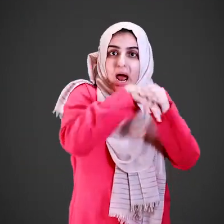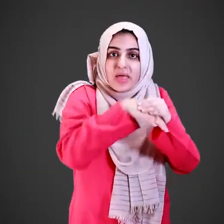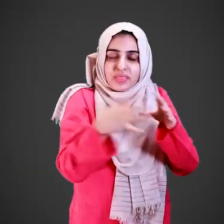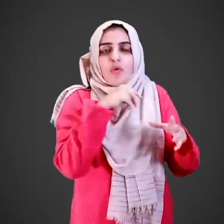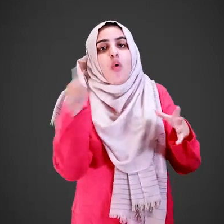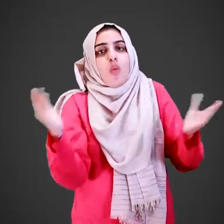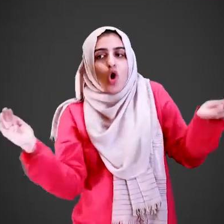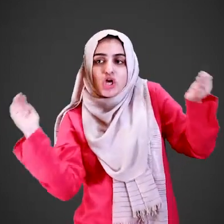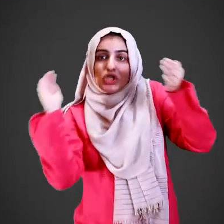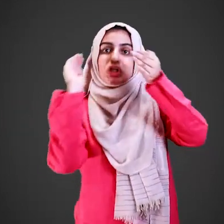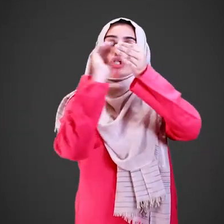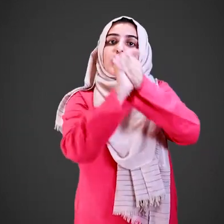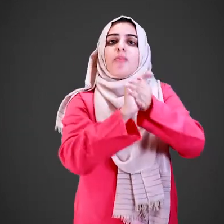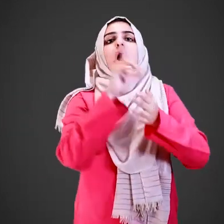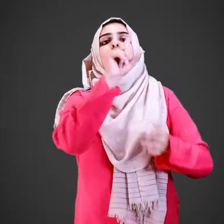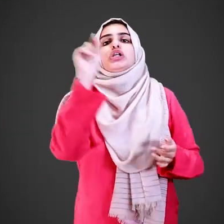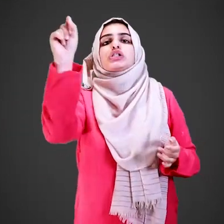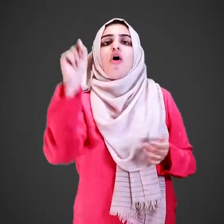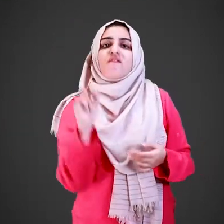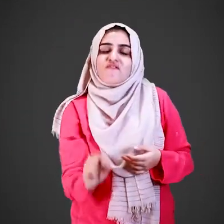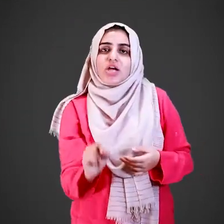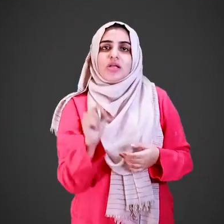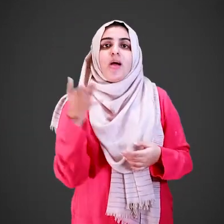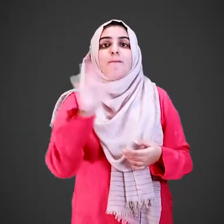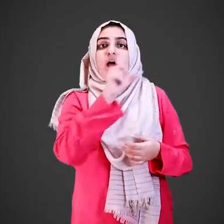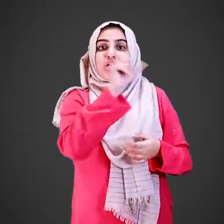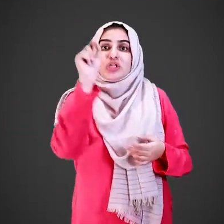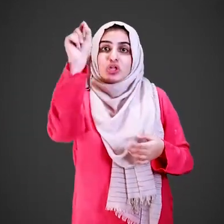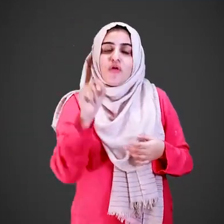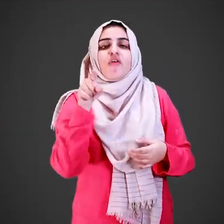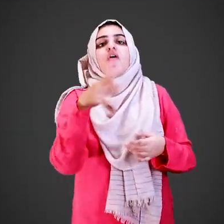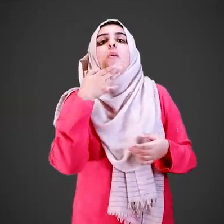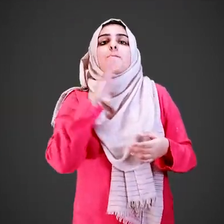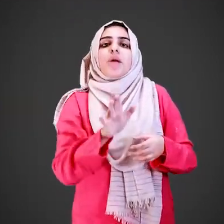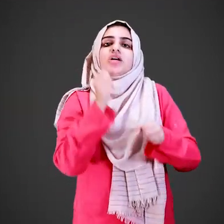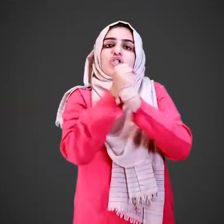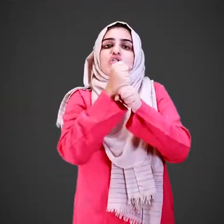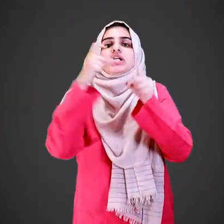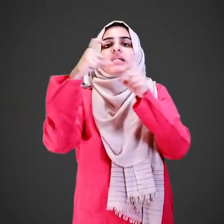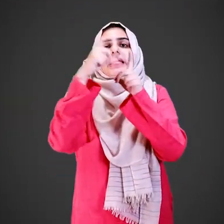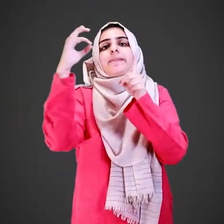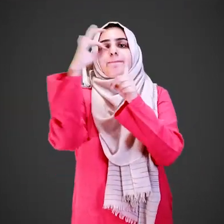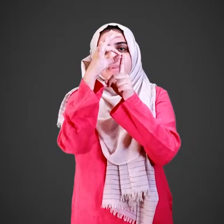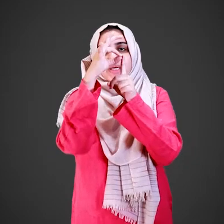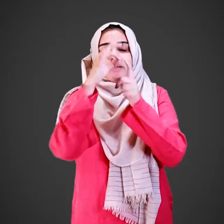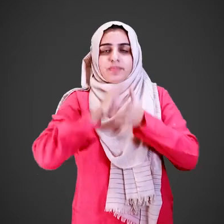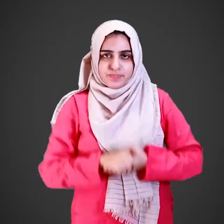वो शामिल है। तो ये कुल मिला के 100% बन जाता है आपका टोटल जीडीपी।